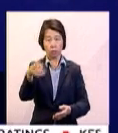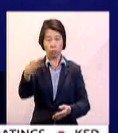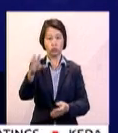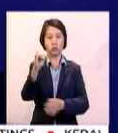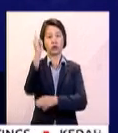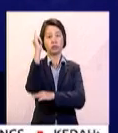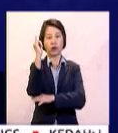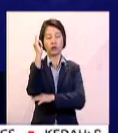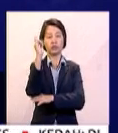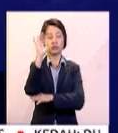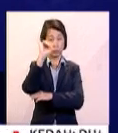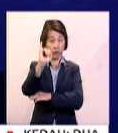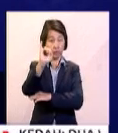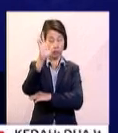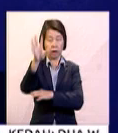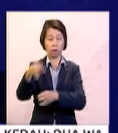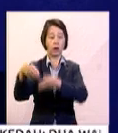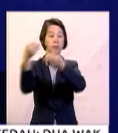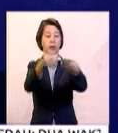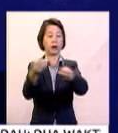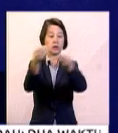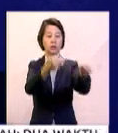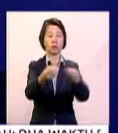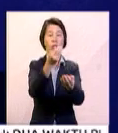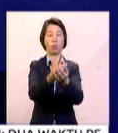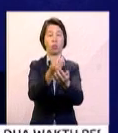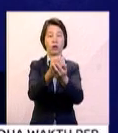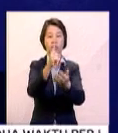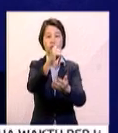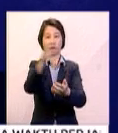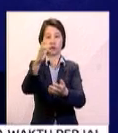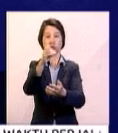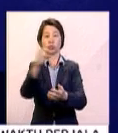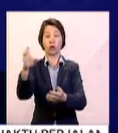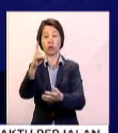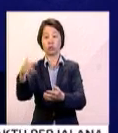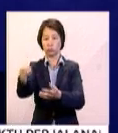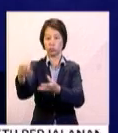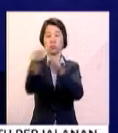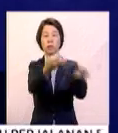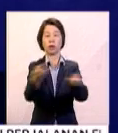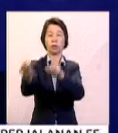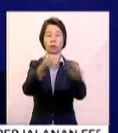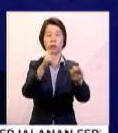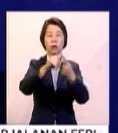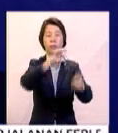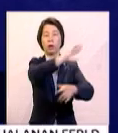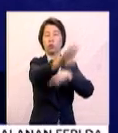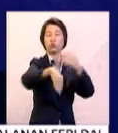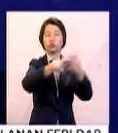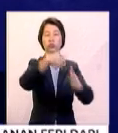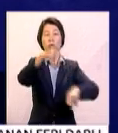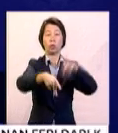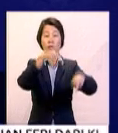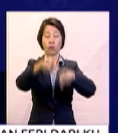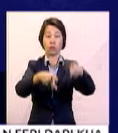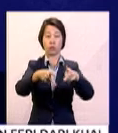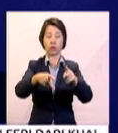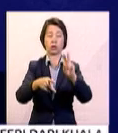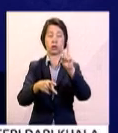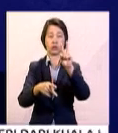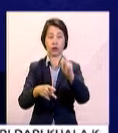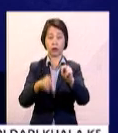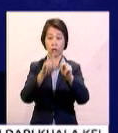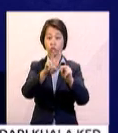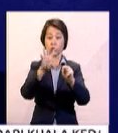menjanjikan akan memberikan wang tunai sebanyak RM100 kepada semua pengundi di Dung